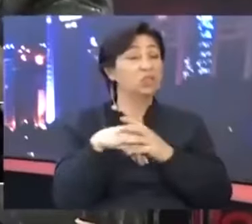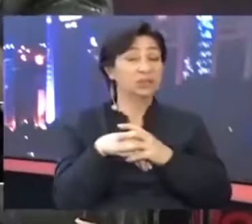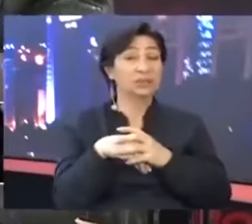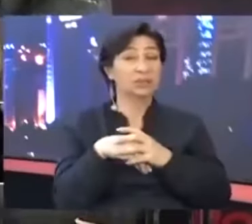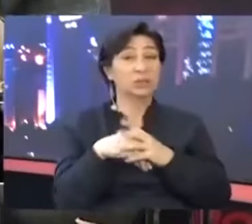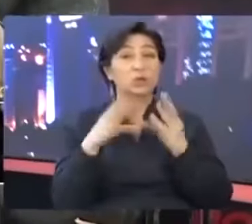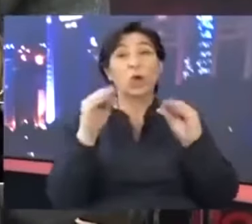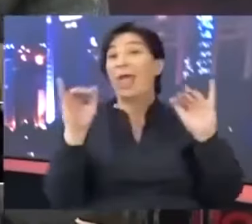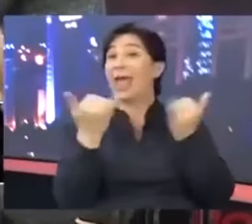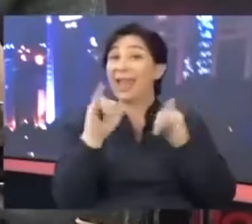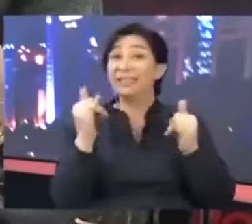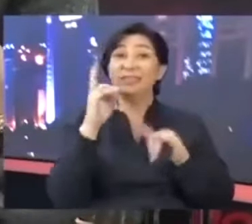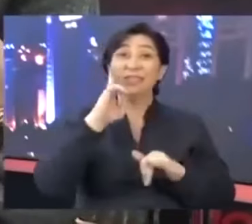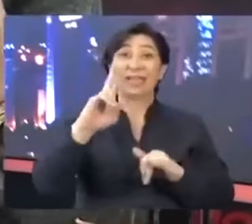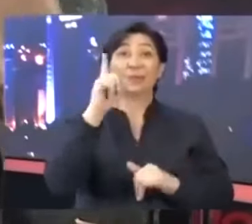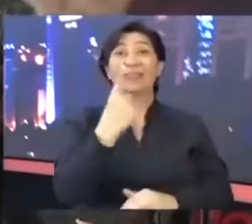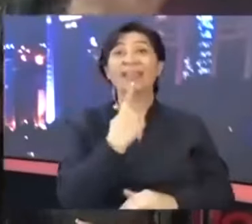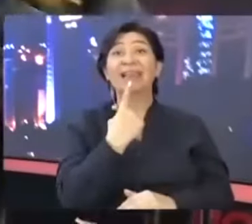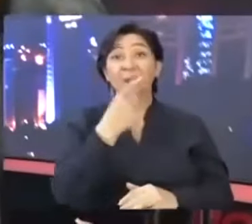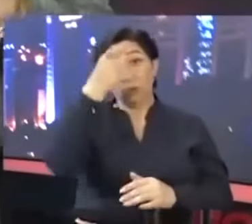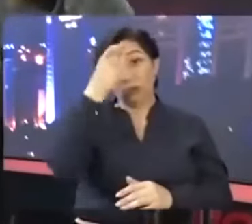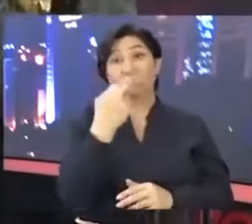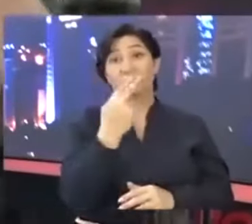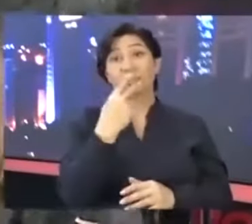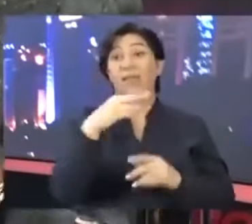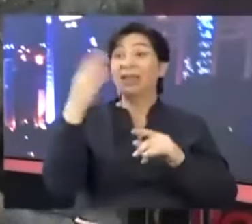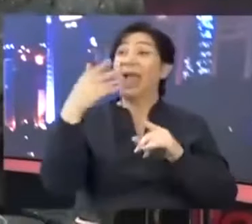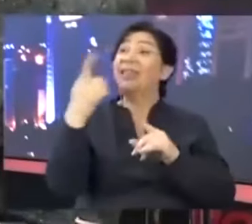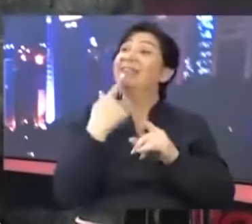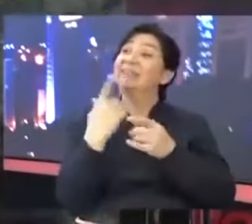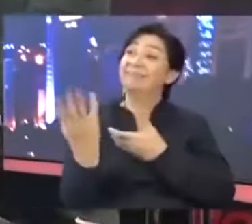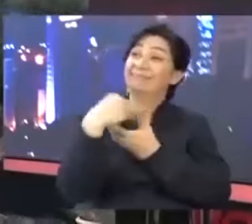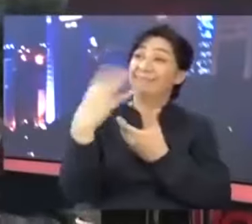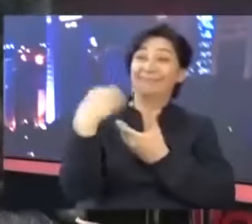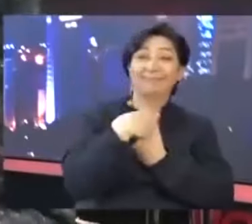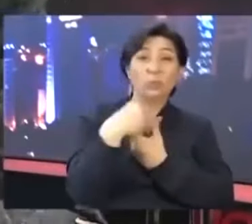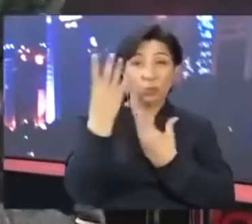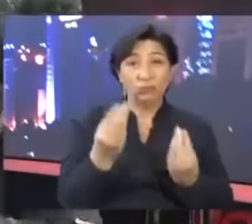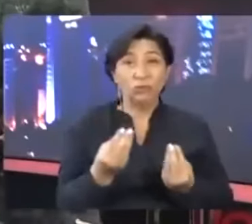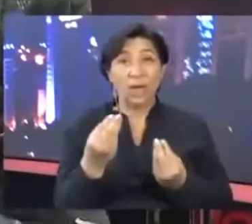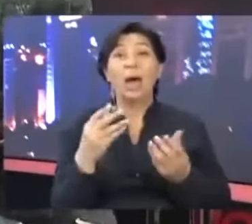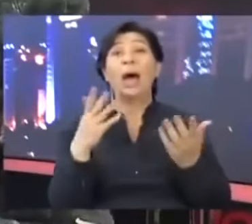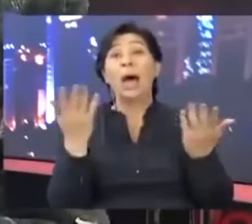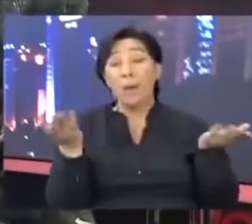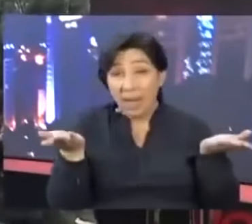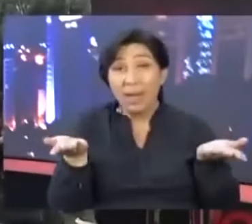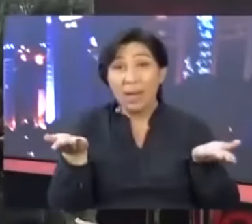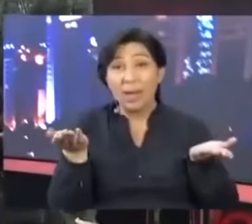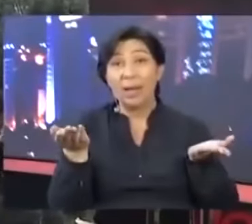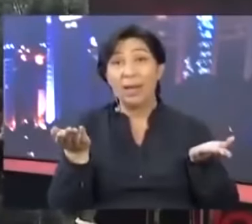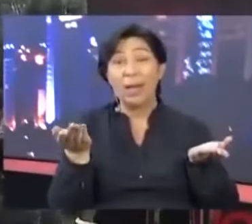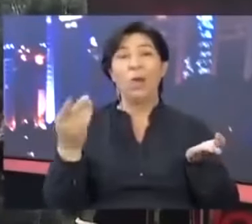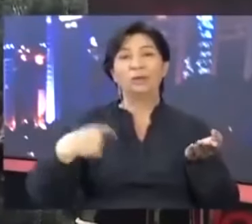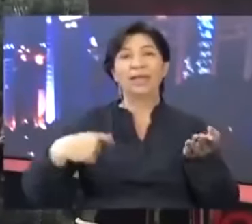çok eğlenceli ve zengin bir dil bütün diğer dillerin katkılarıyla Amma ve lakin Eee